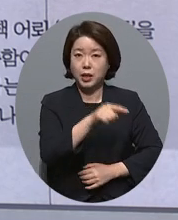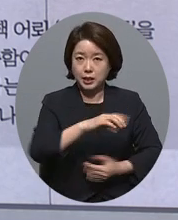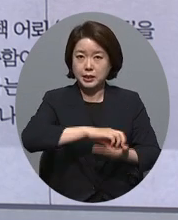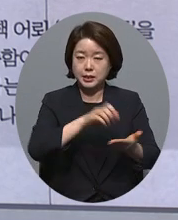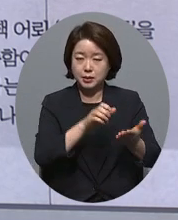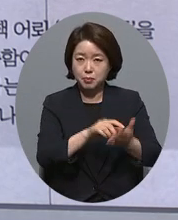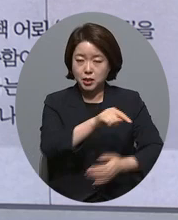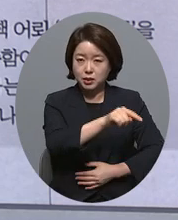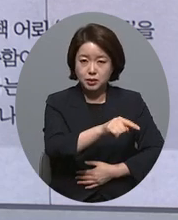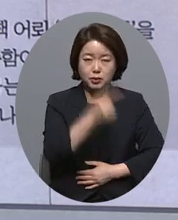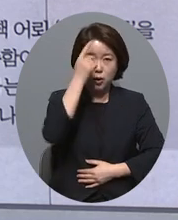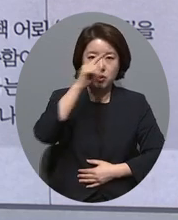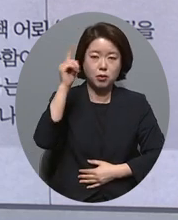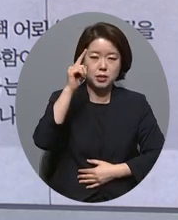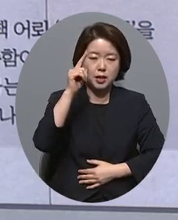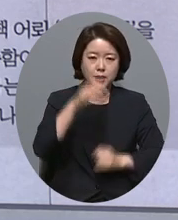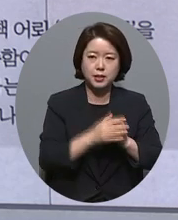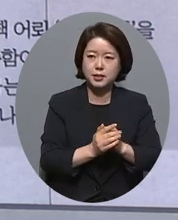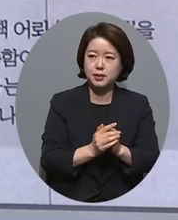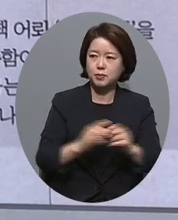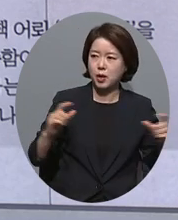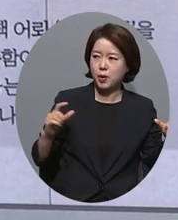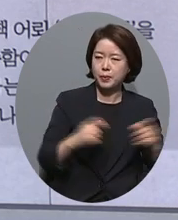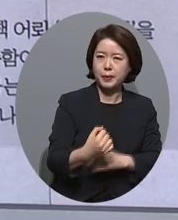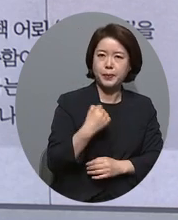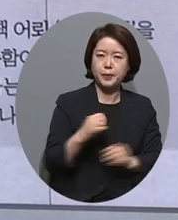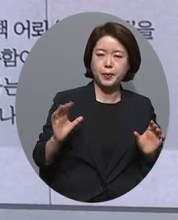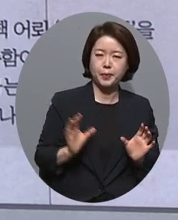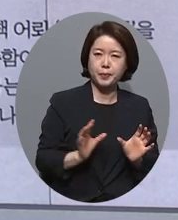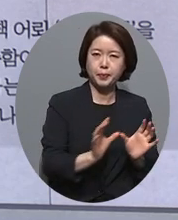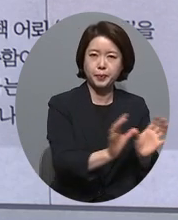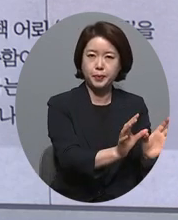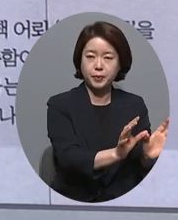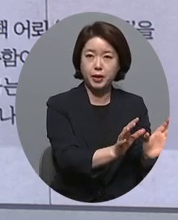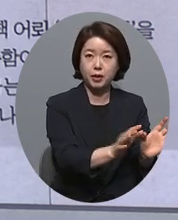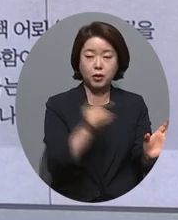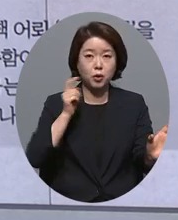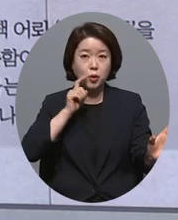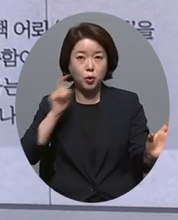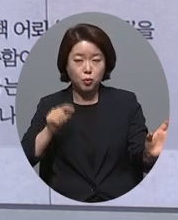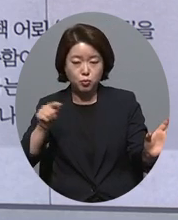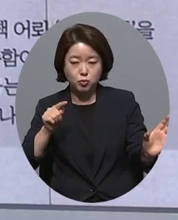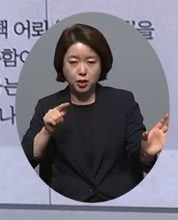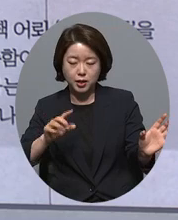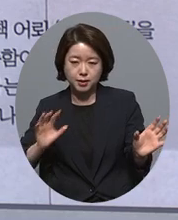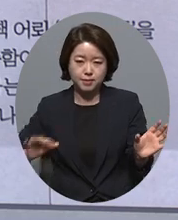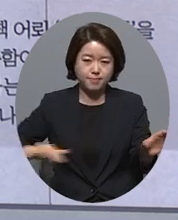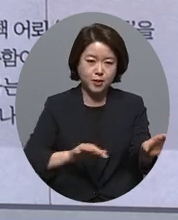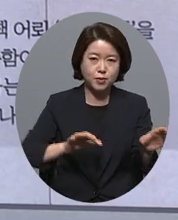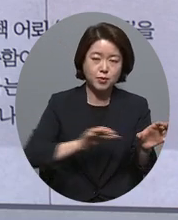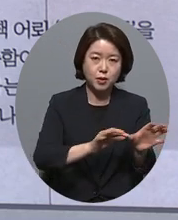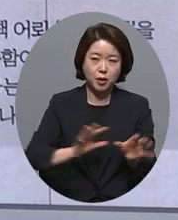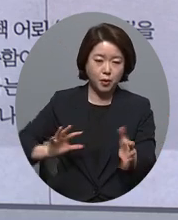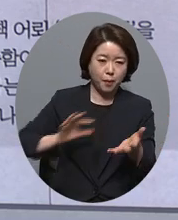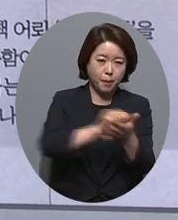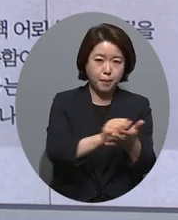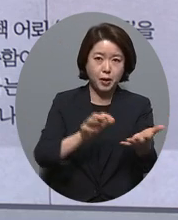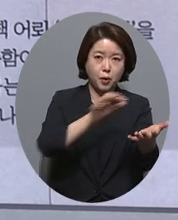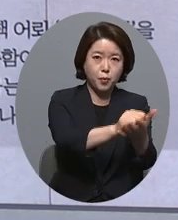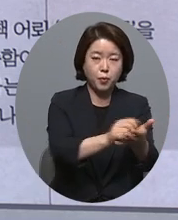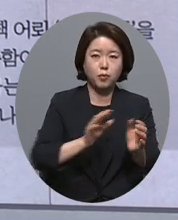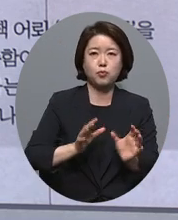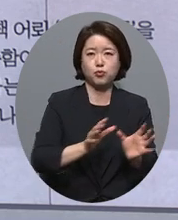그 사이 우크라이나 군은 동부에이어서 남부조선까지 진격하면서 러시아를 몰아붙이고 있는 형국입니다